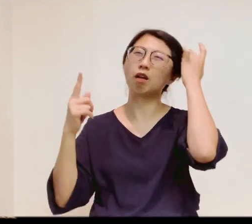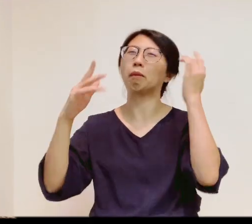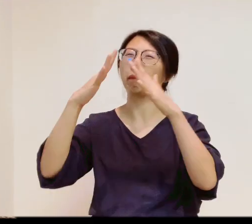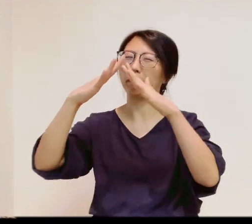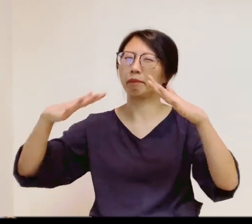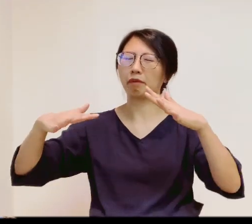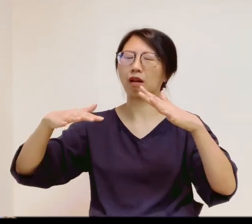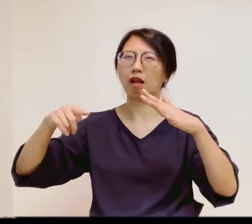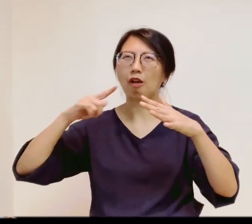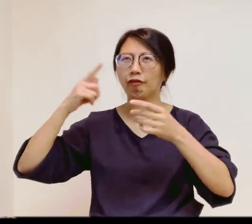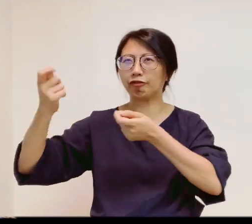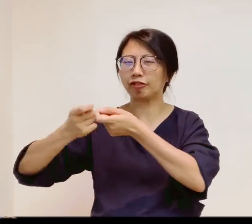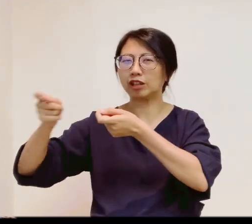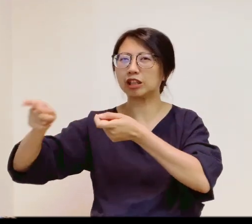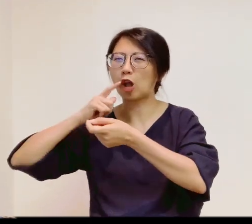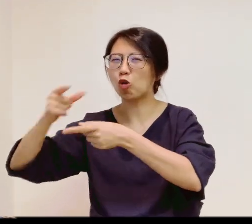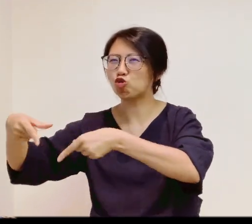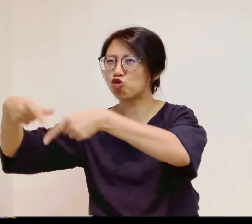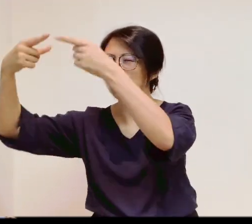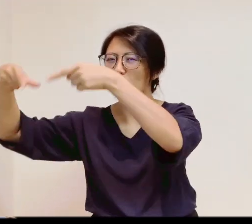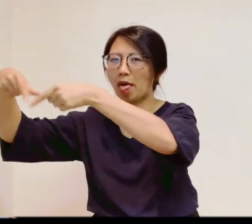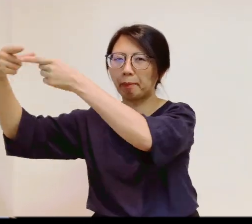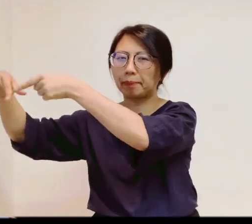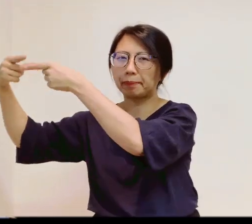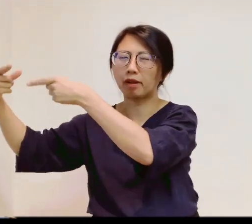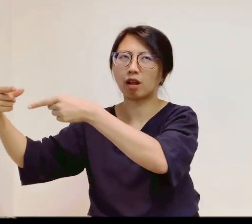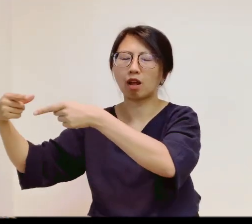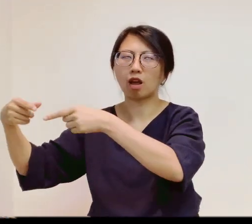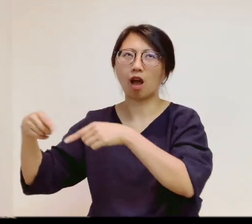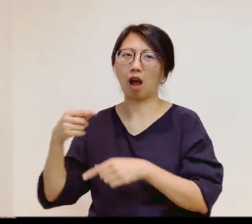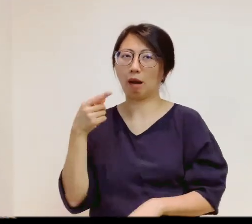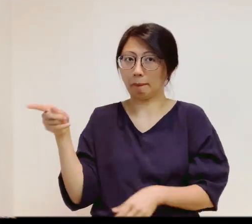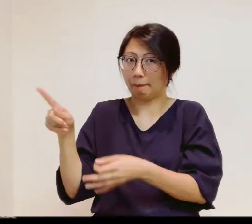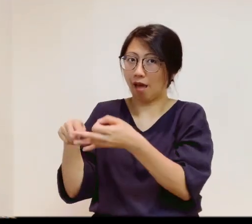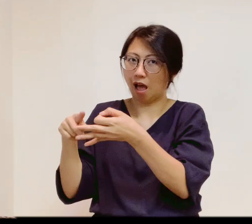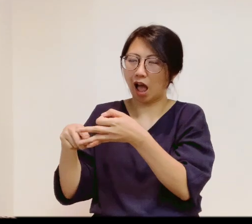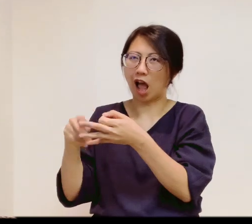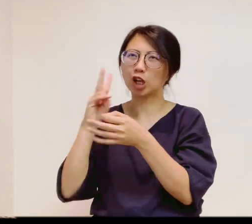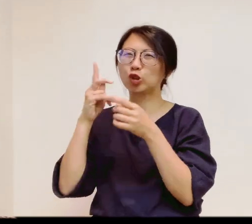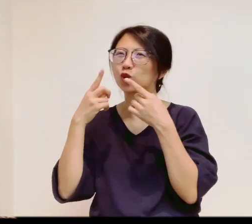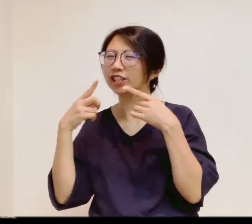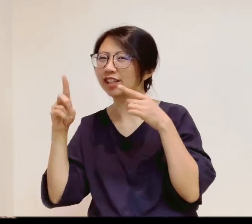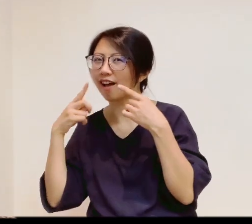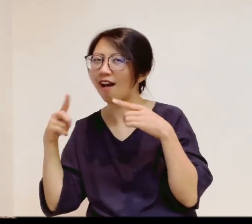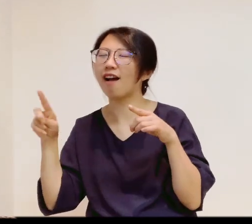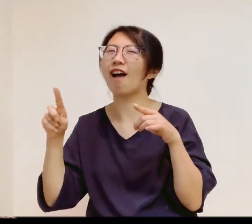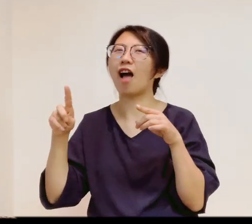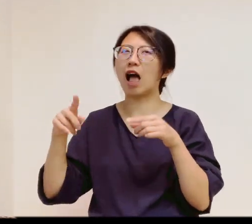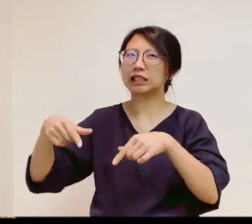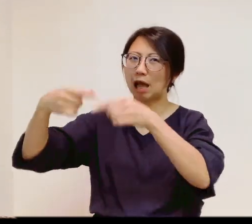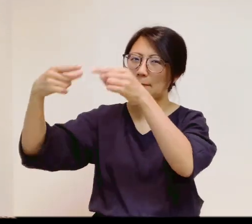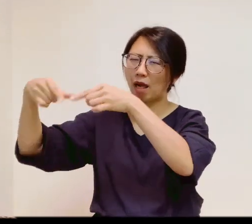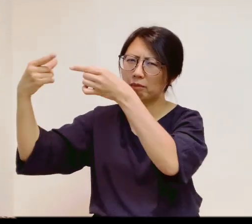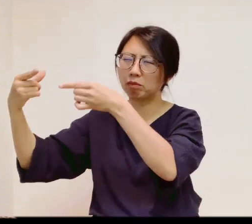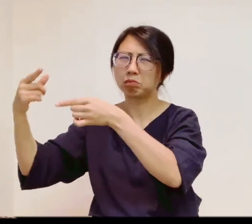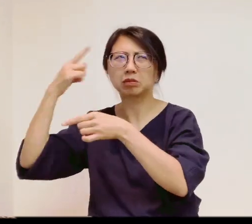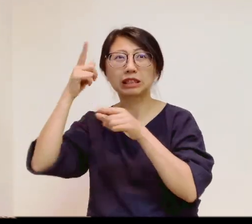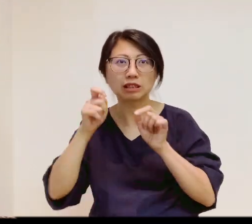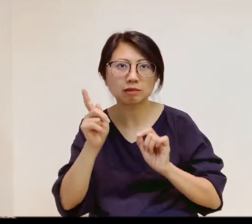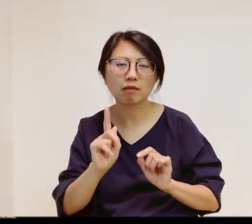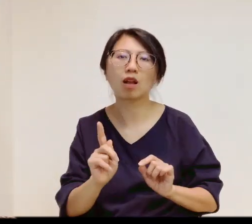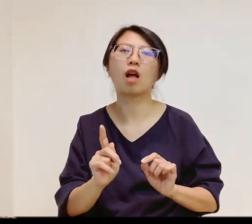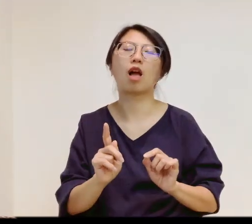呢個集中營側跟有一個樹林啊，咁啊，佢喺本書裏寫咧，個樹林個名叫 Singing Forest， 會唱歌嘅樹